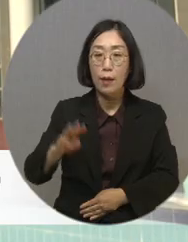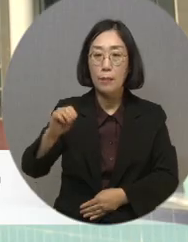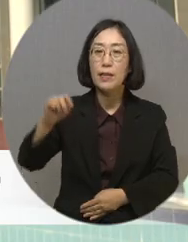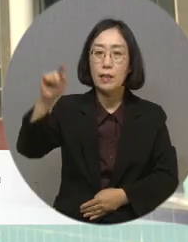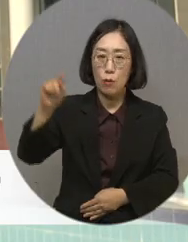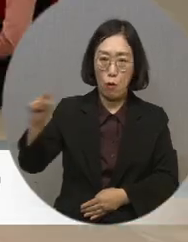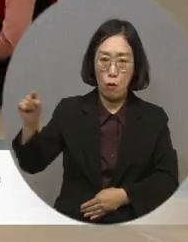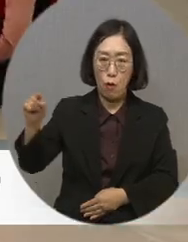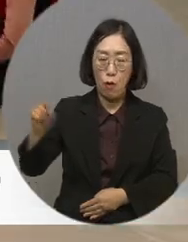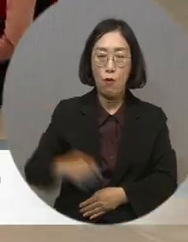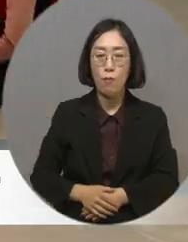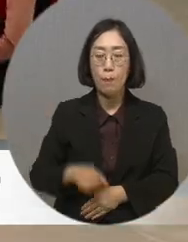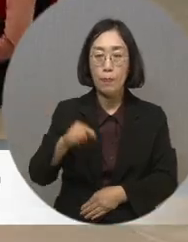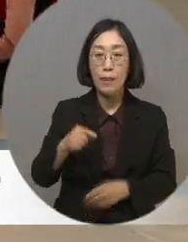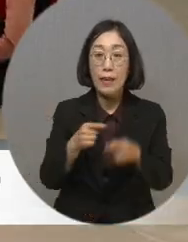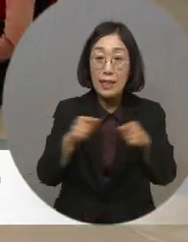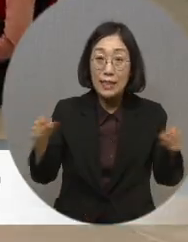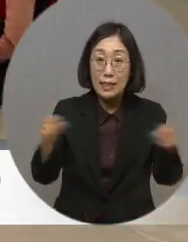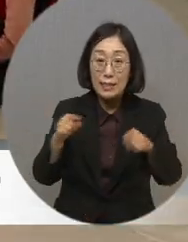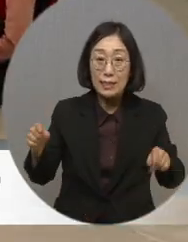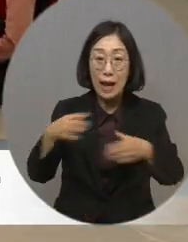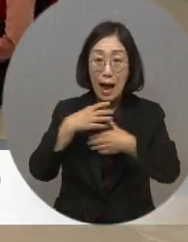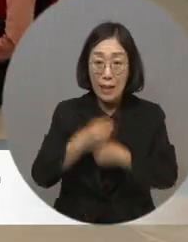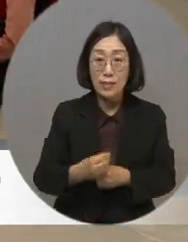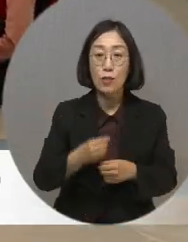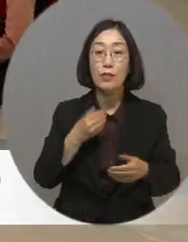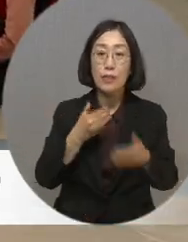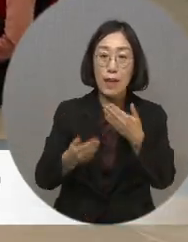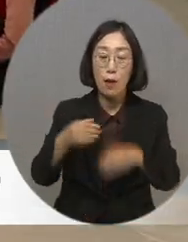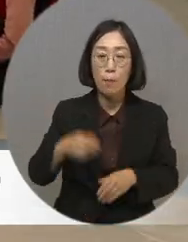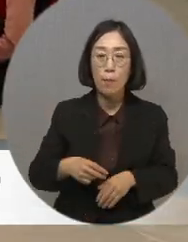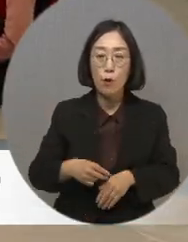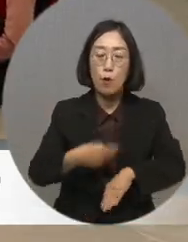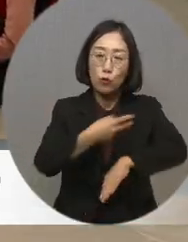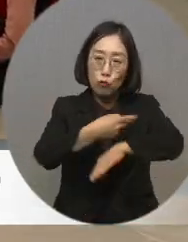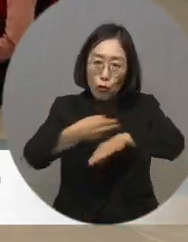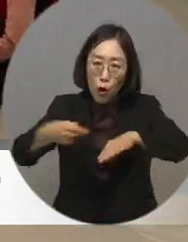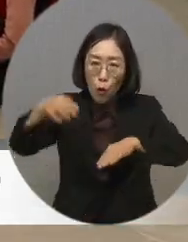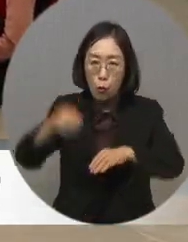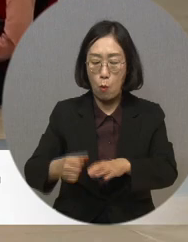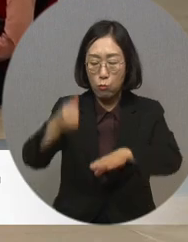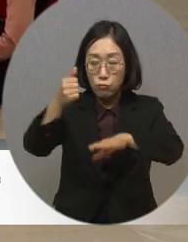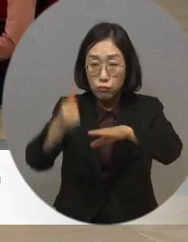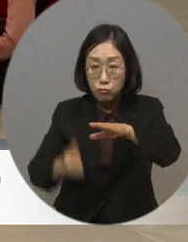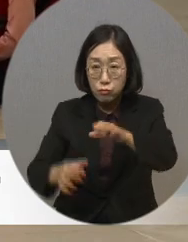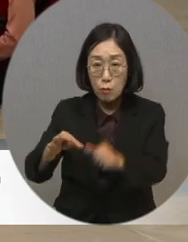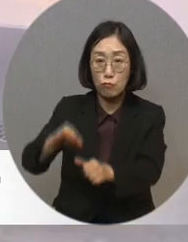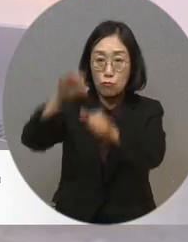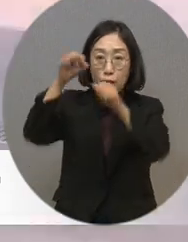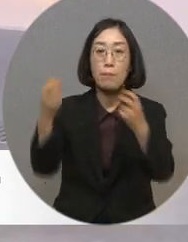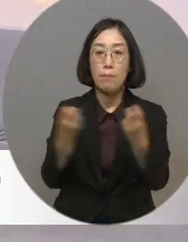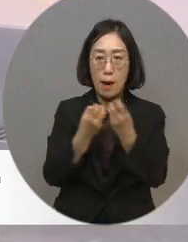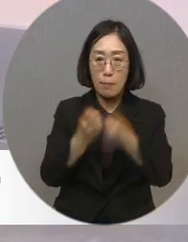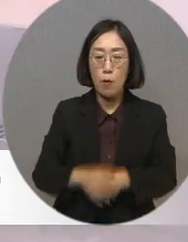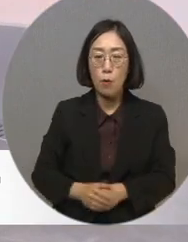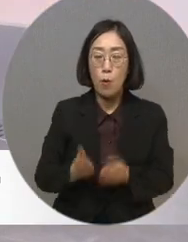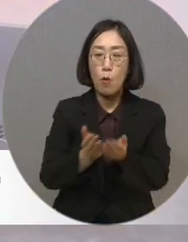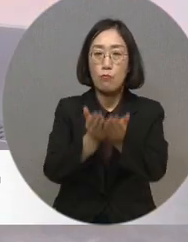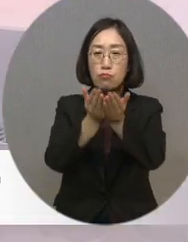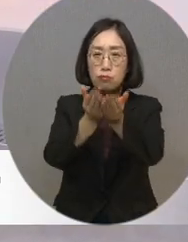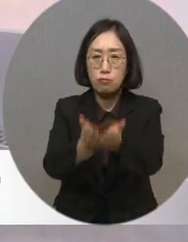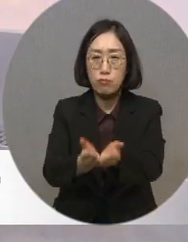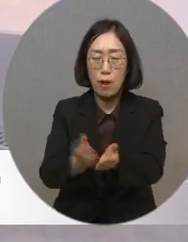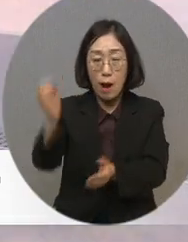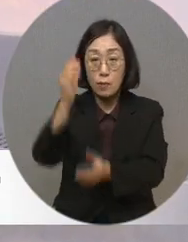건립됐습니다. 1층에서는 해양안전체험 프로그램인 생존수영, 익수자 구조법을 교육하고 선박